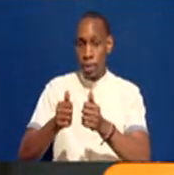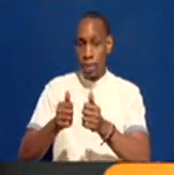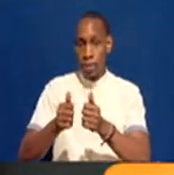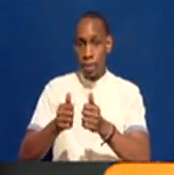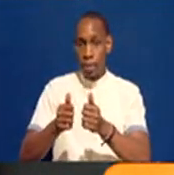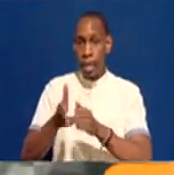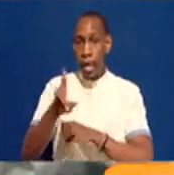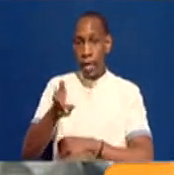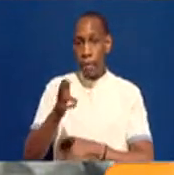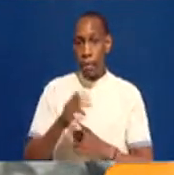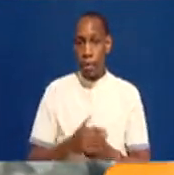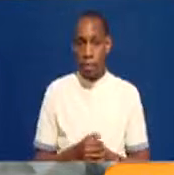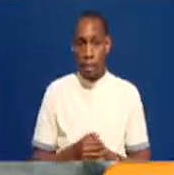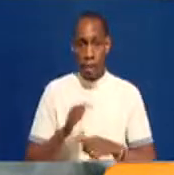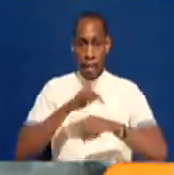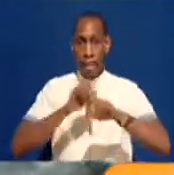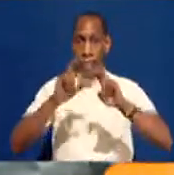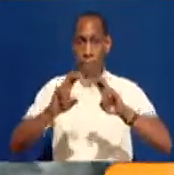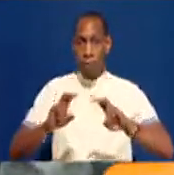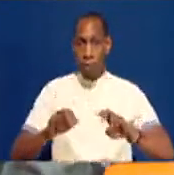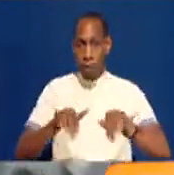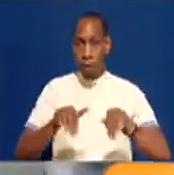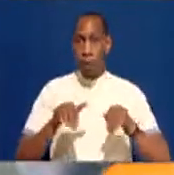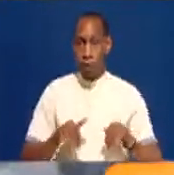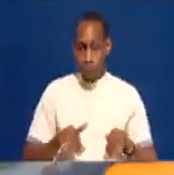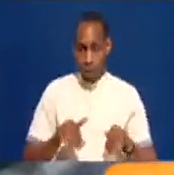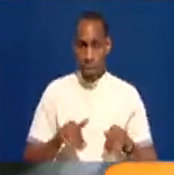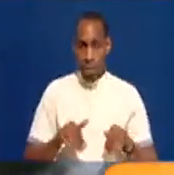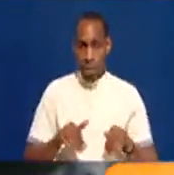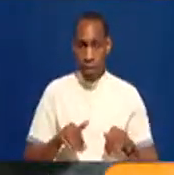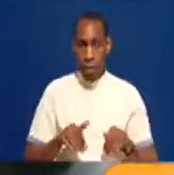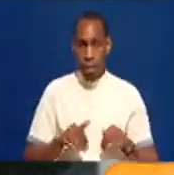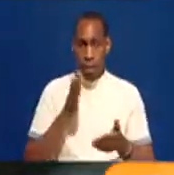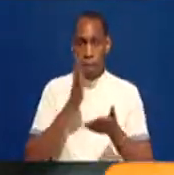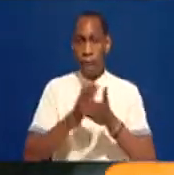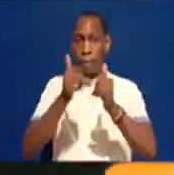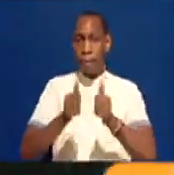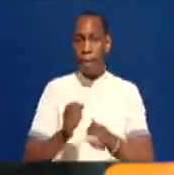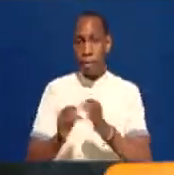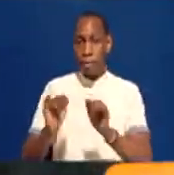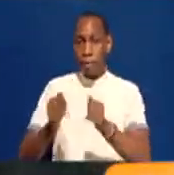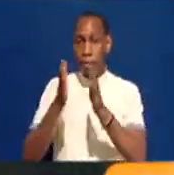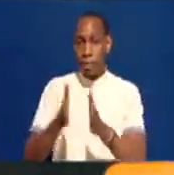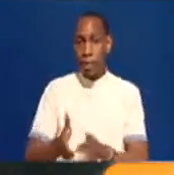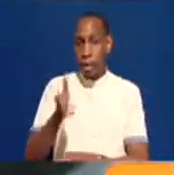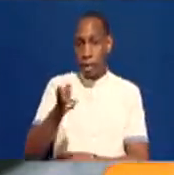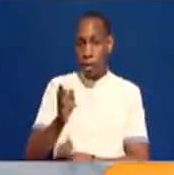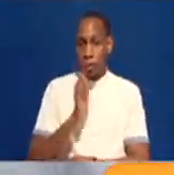was it justifiable? Huku uchunguzi huo ukisubiriwa, haijabainika iwapo Arshad